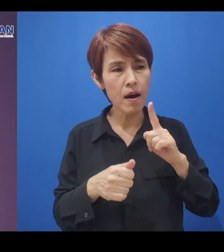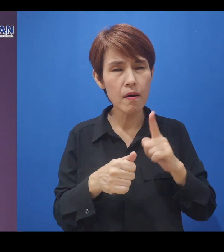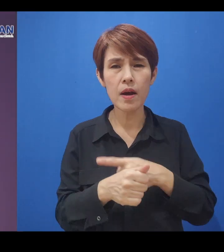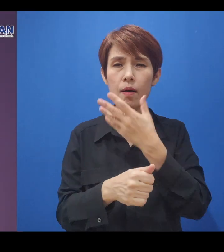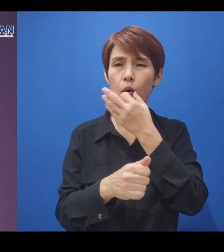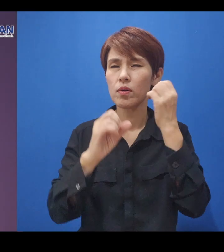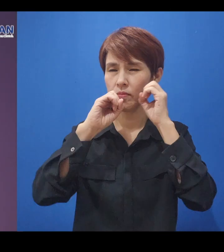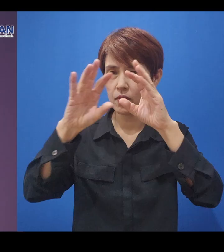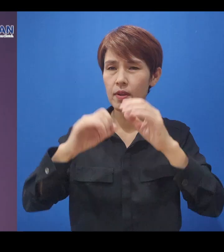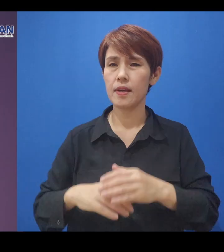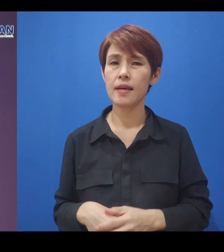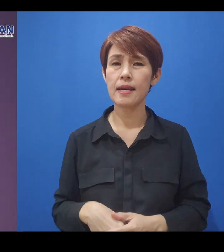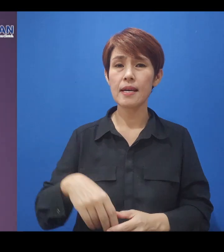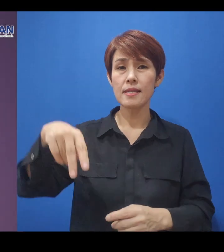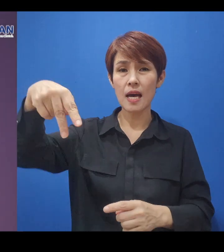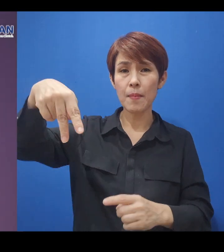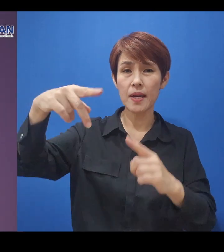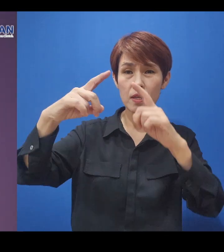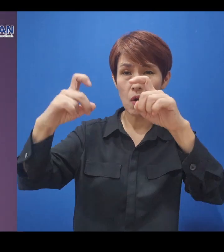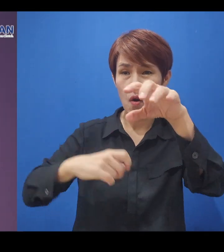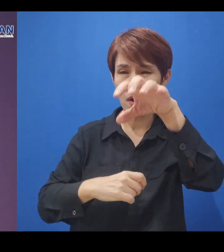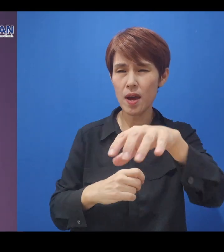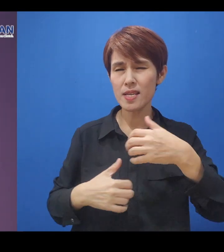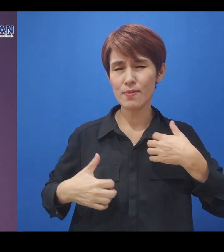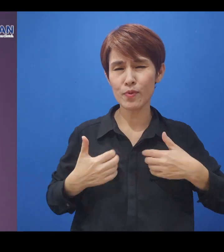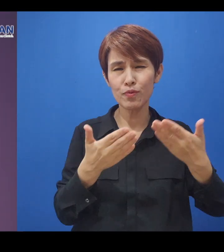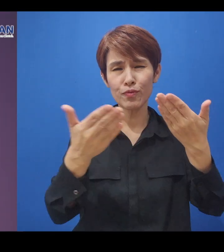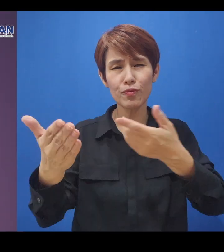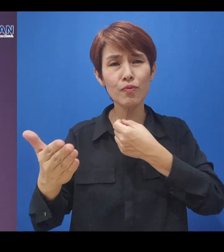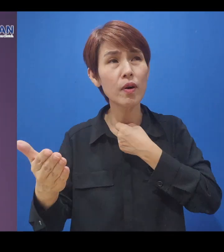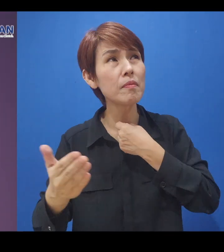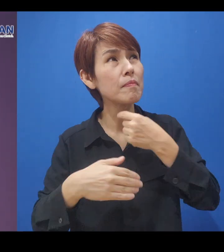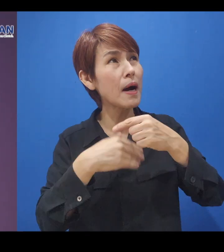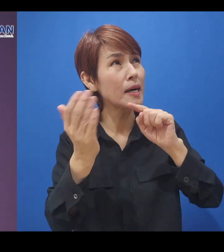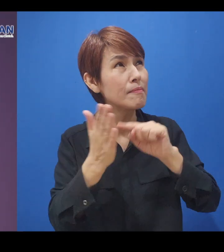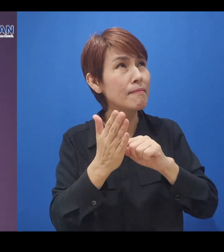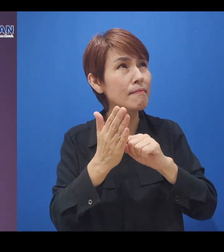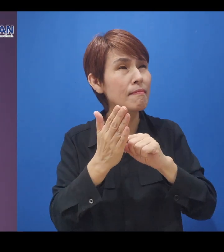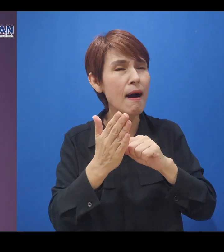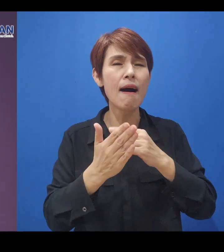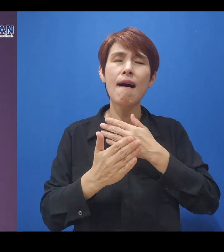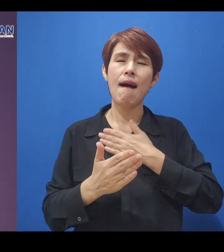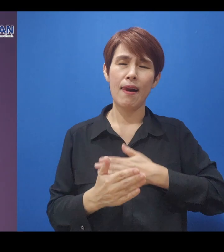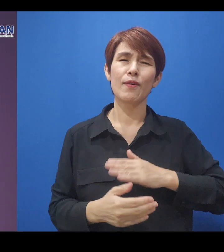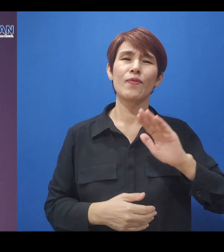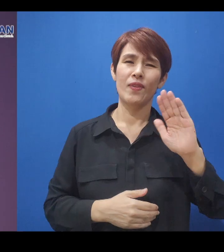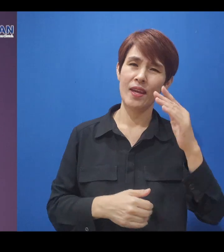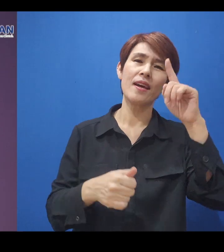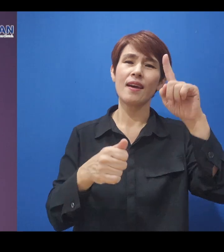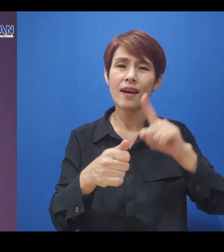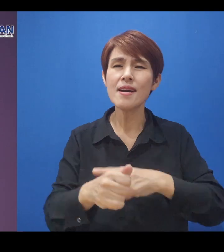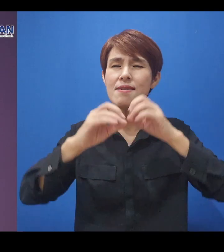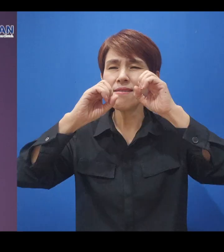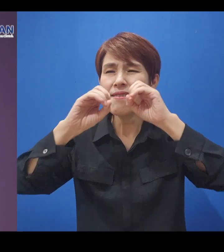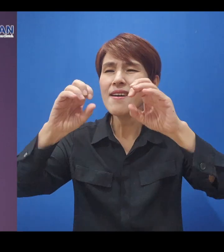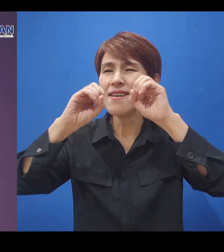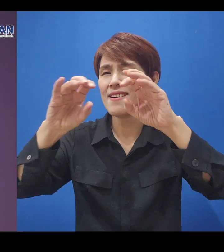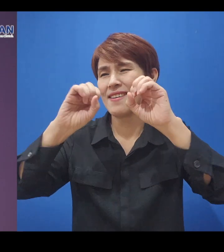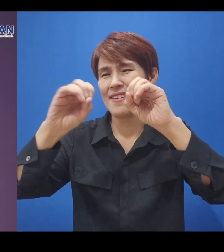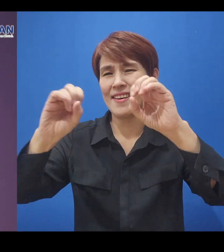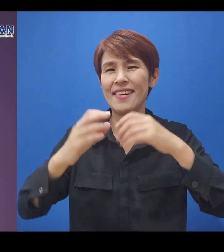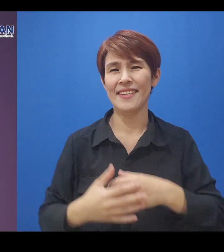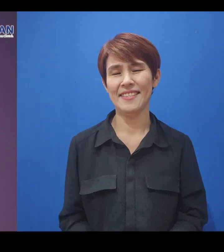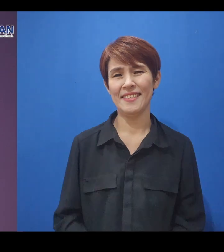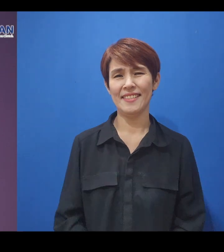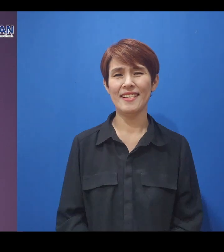사마리아 성에도 큰 기쁨 주기 원하시는 하나님의 마음이 강렬하게 느껴지니까 빌립이 그